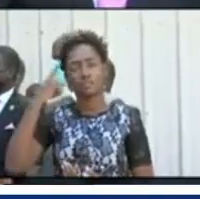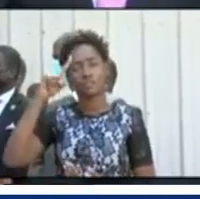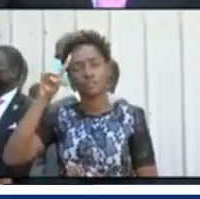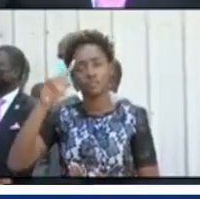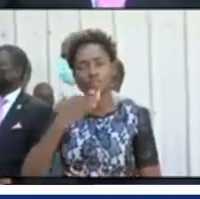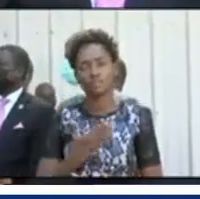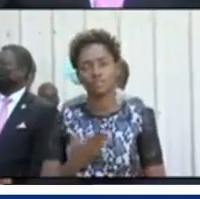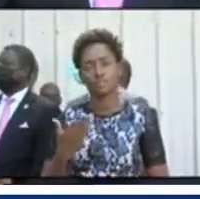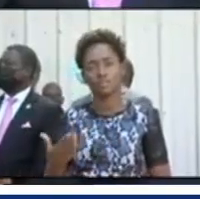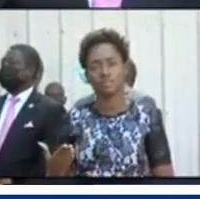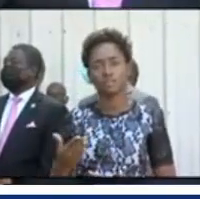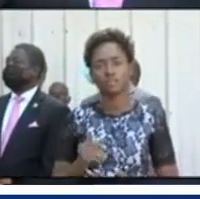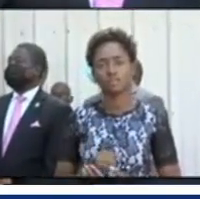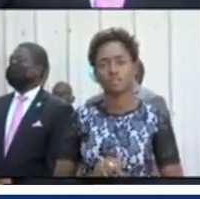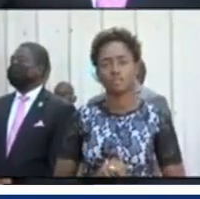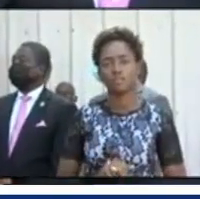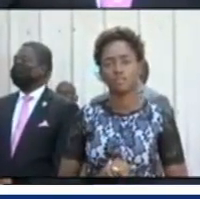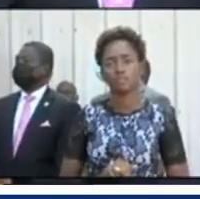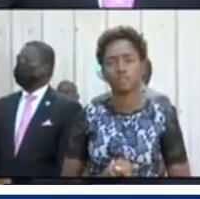affaires